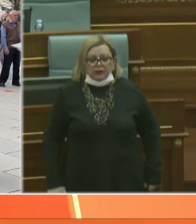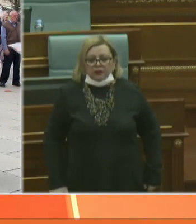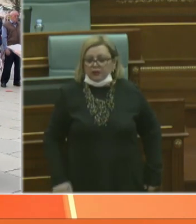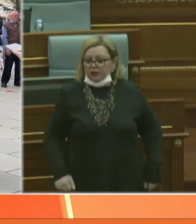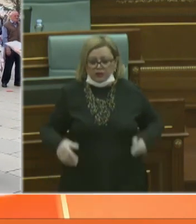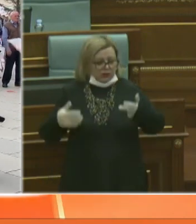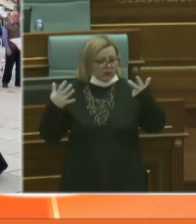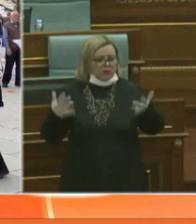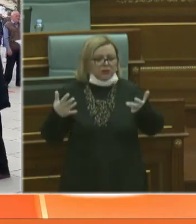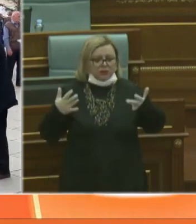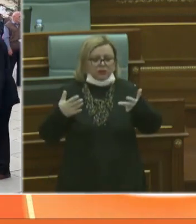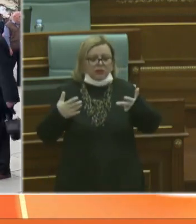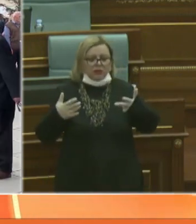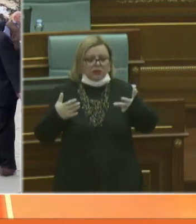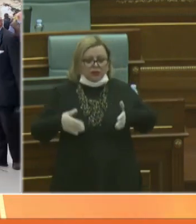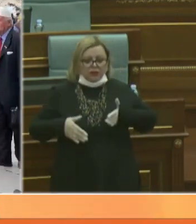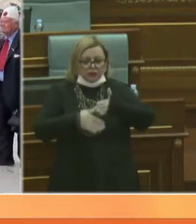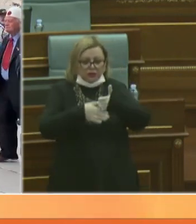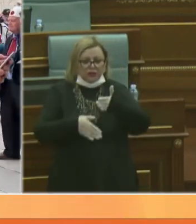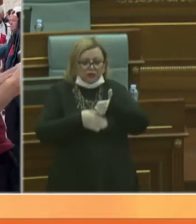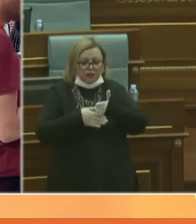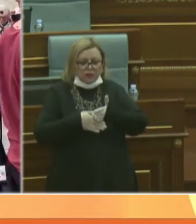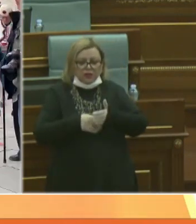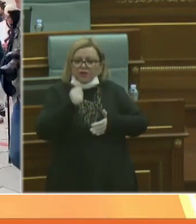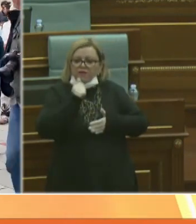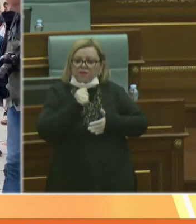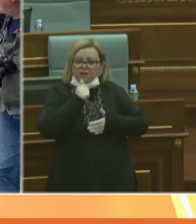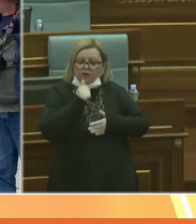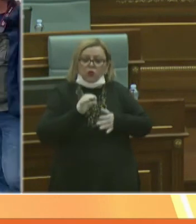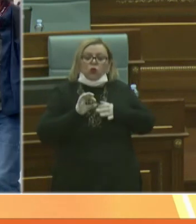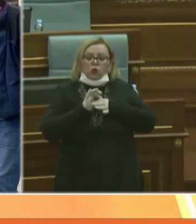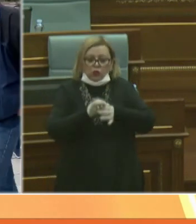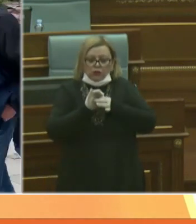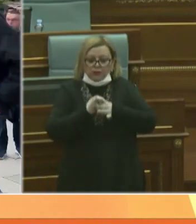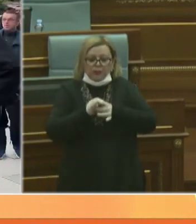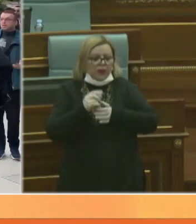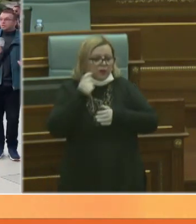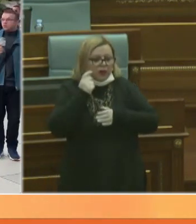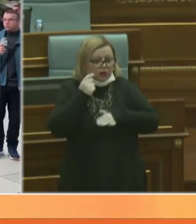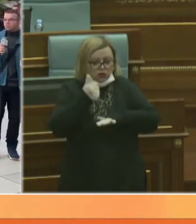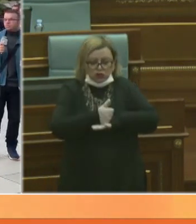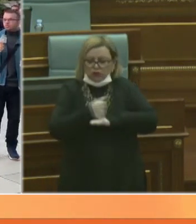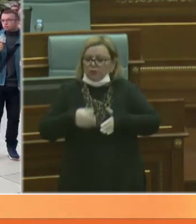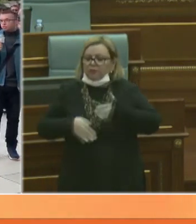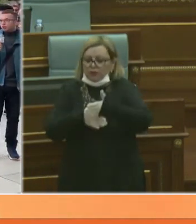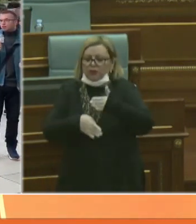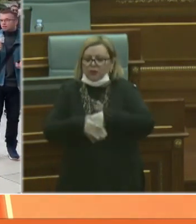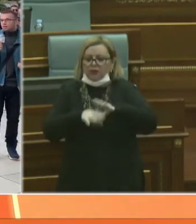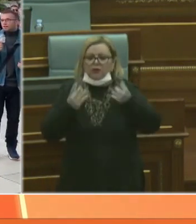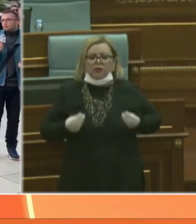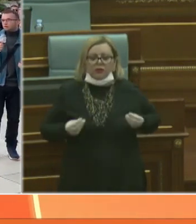Nën 8 janë masat mbështetëse për ekonominë nga sektori financiar, ku do të punojmë ngushtë me Bankën Qendrore për të mbështetur gjitha